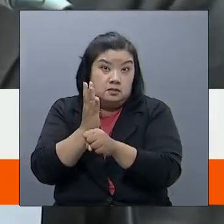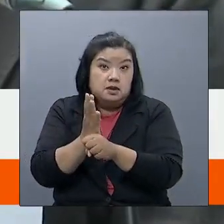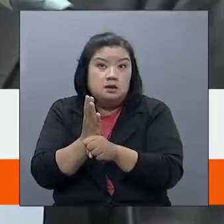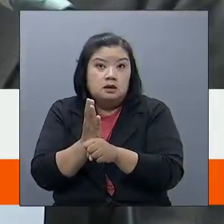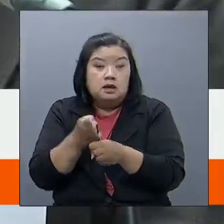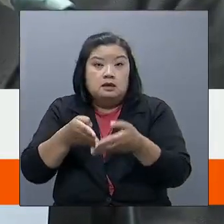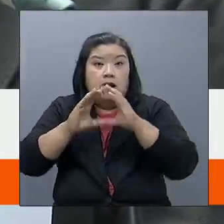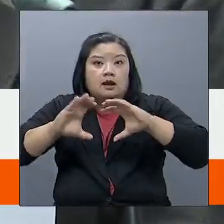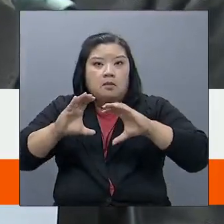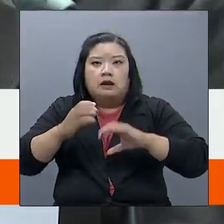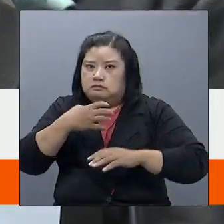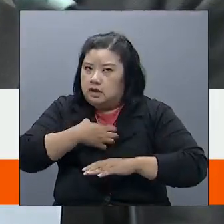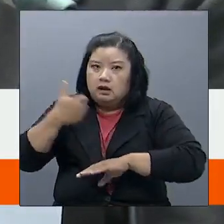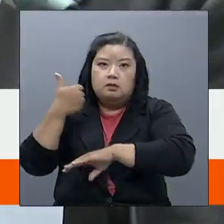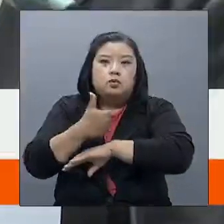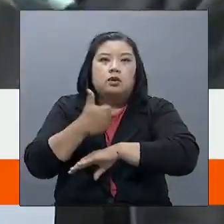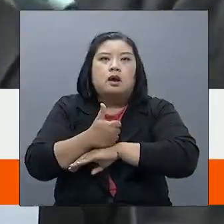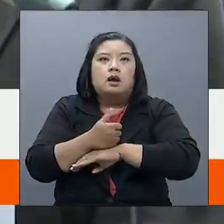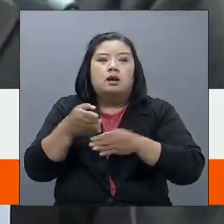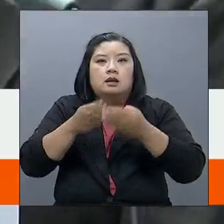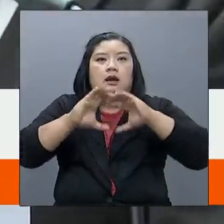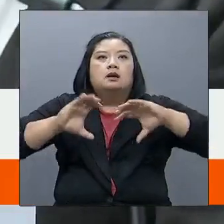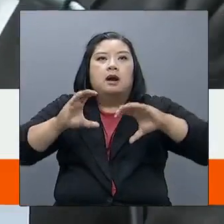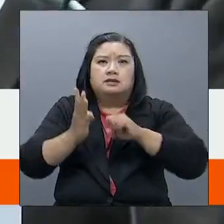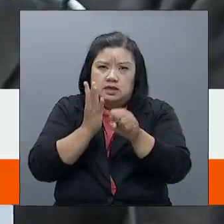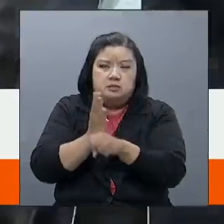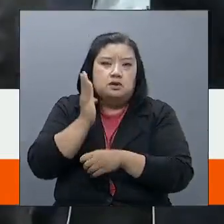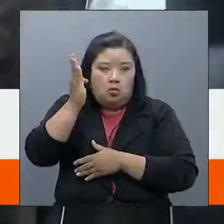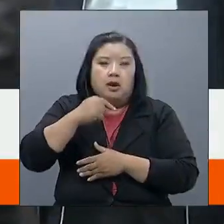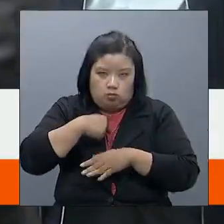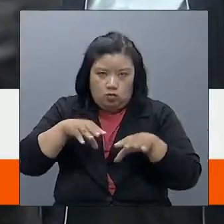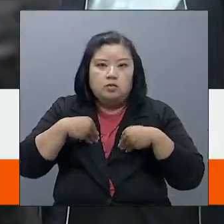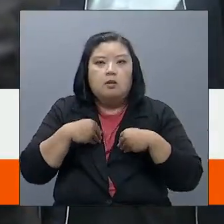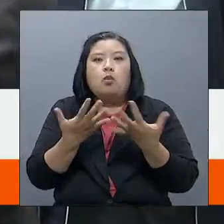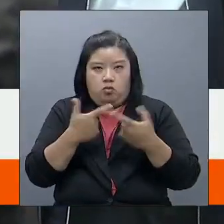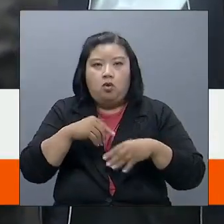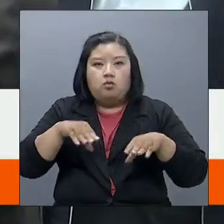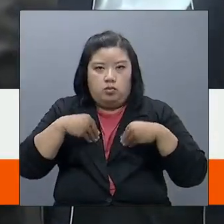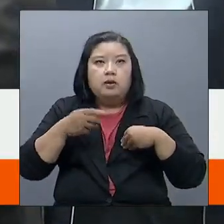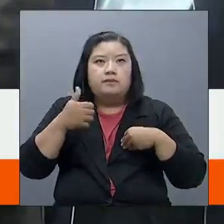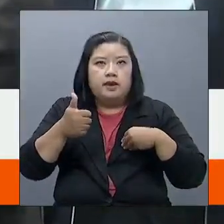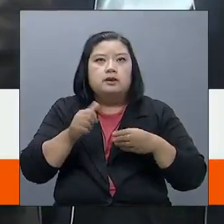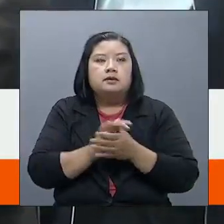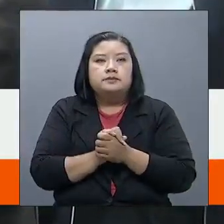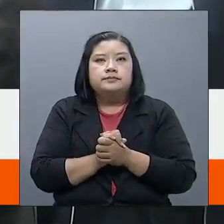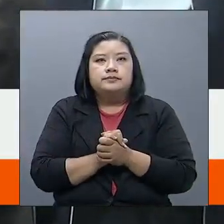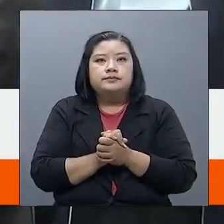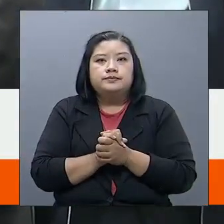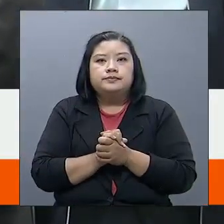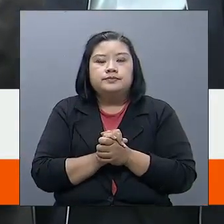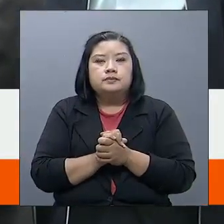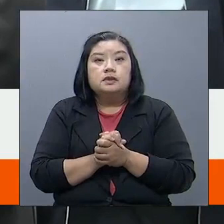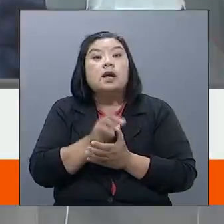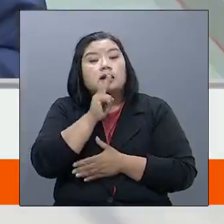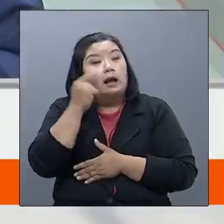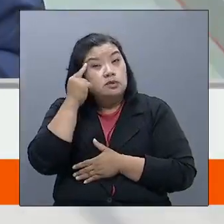บาลก้าวไกลมาเป็นรัฐบาลเนี่ยผมคิดว่า4ปีข้างหน้าครับส้มเต็มแผ่นดินแน่นอน คุณอภิชาติกังวลไหมคะ